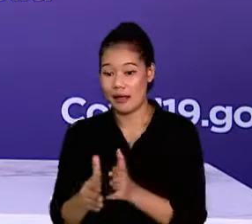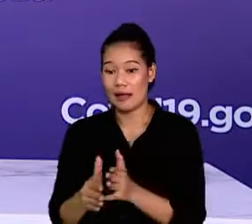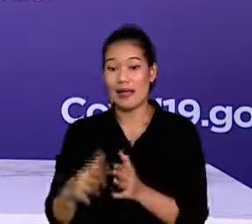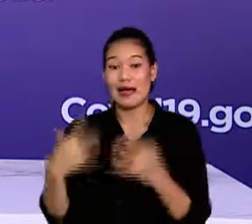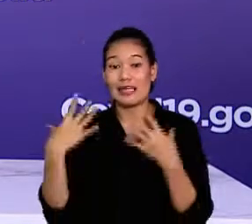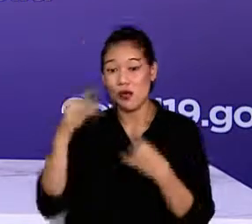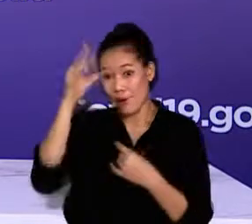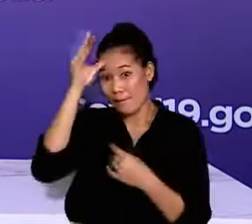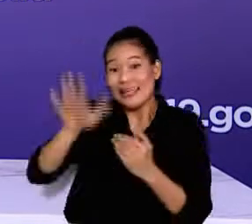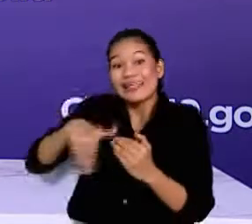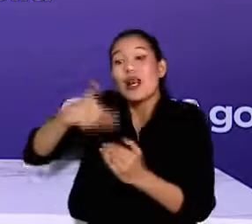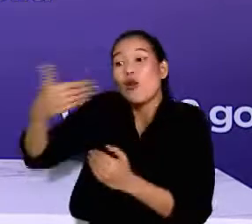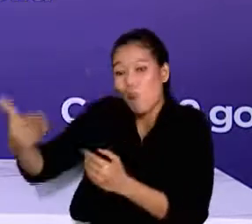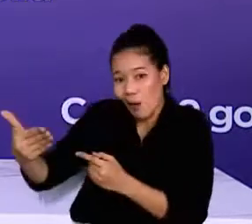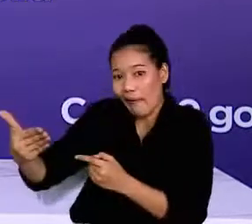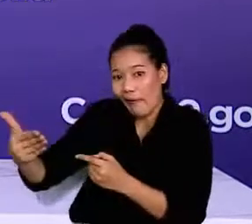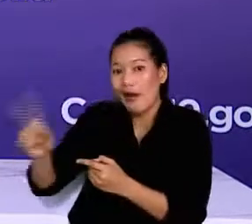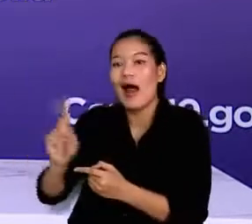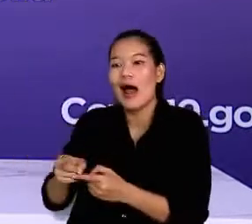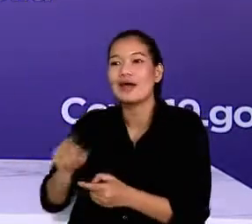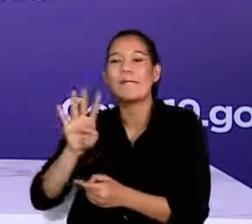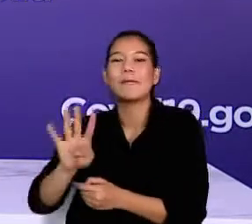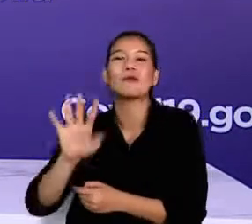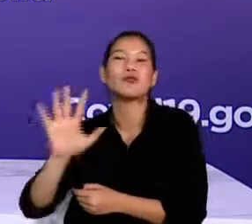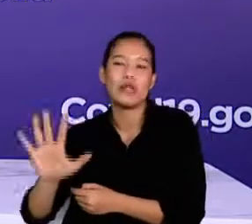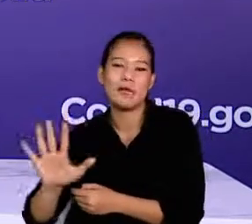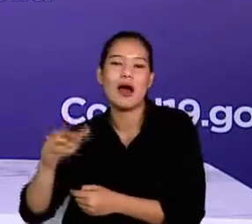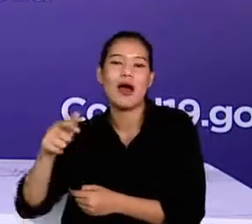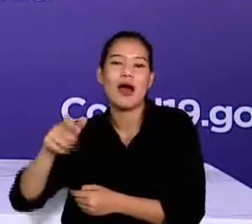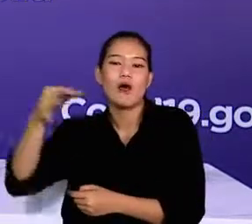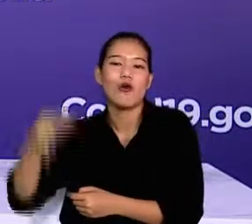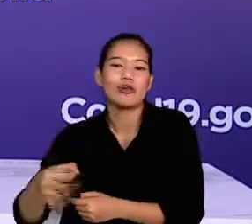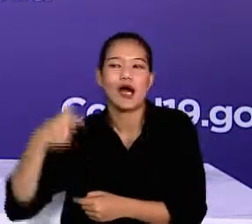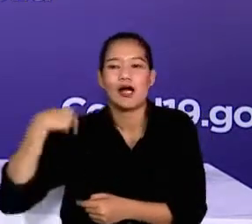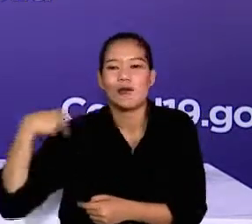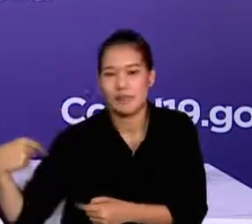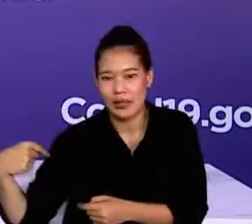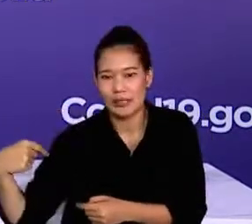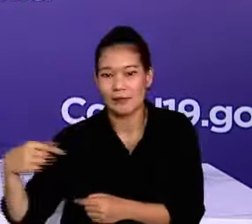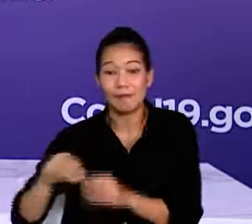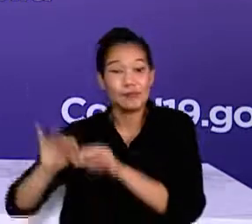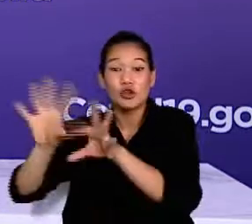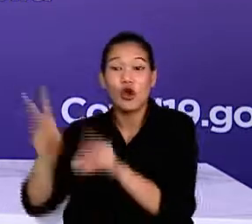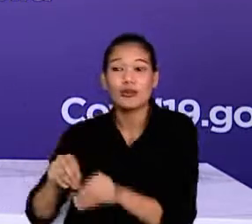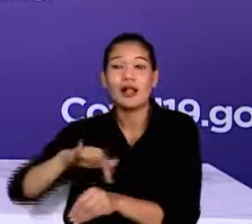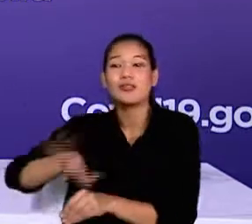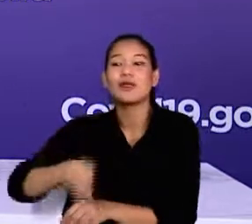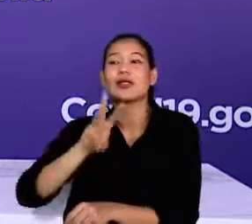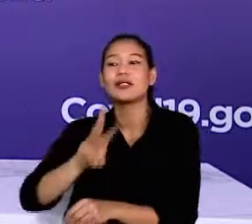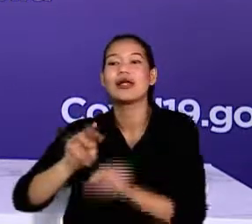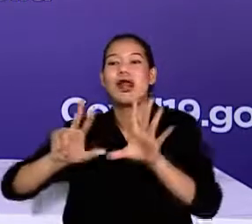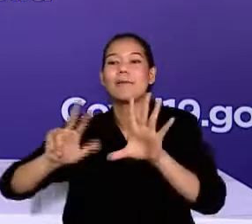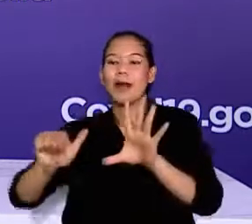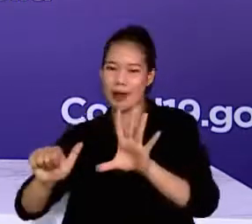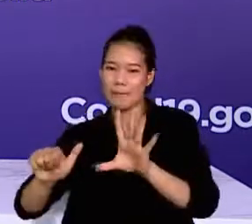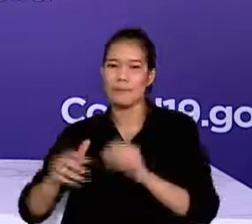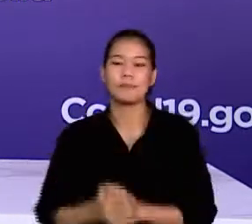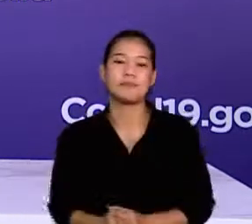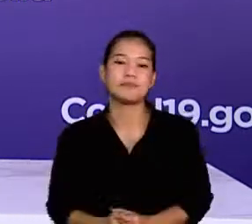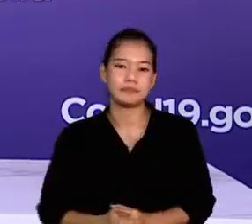non Jawa Bali ini terdapat 45 kabupaten-kota dari 386